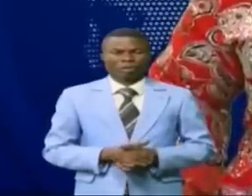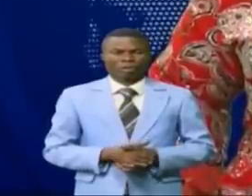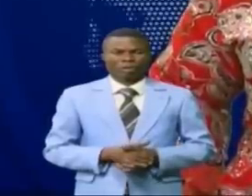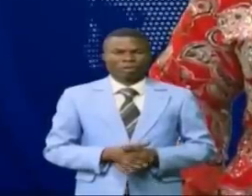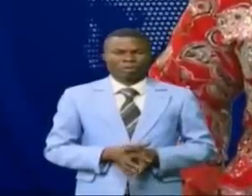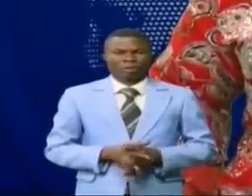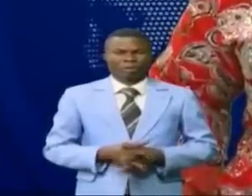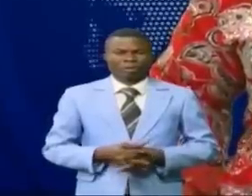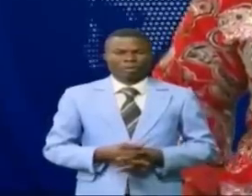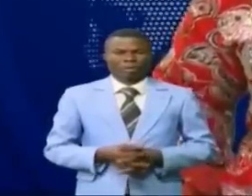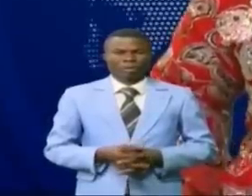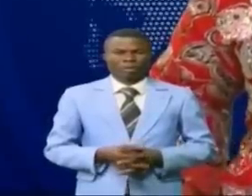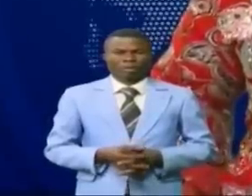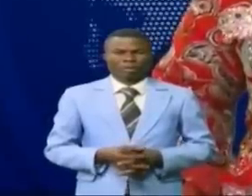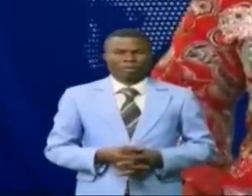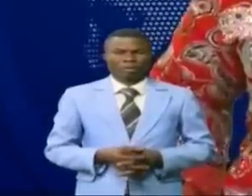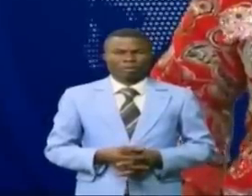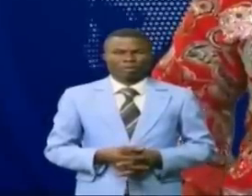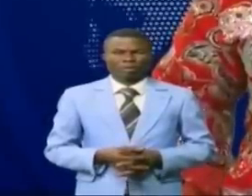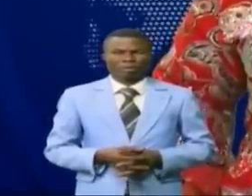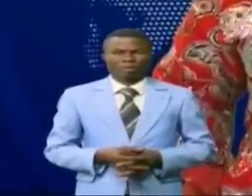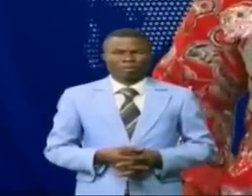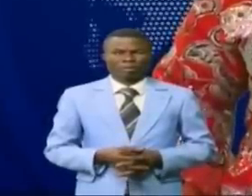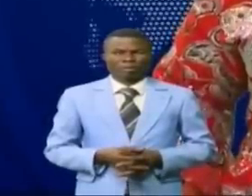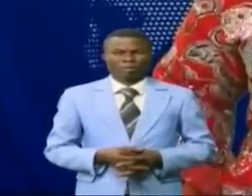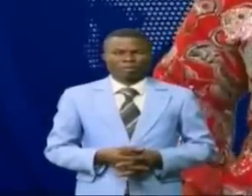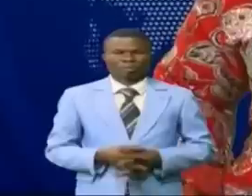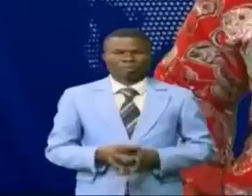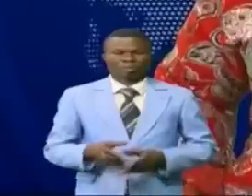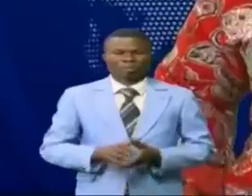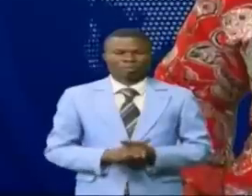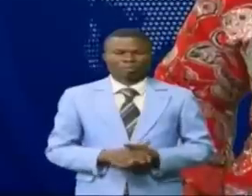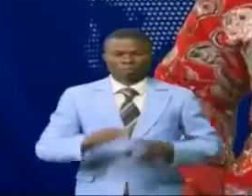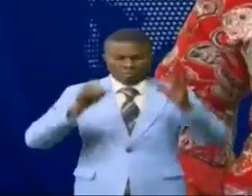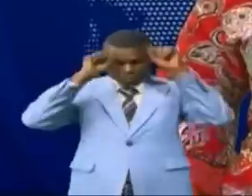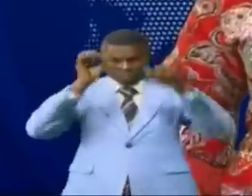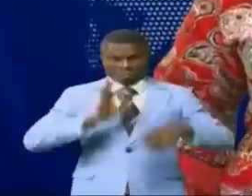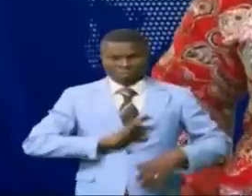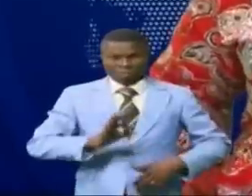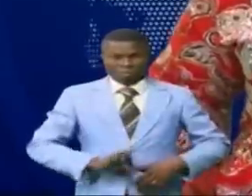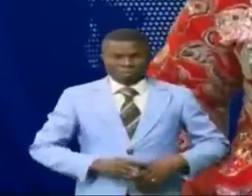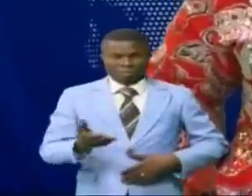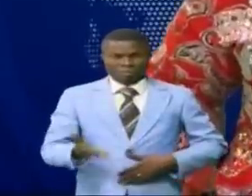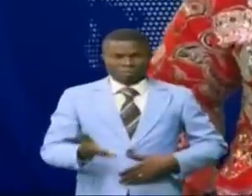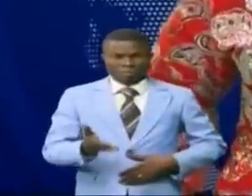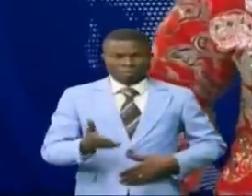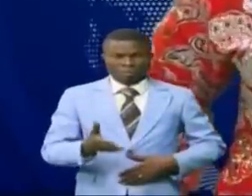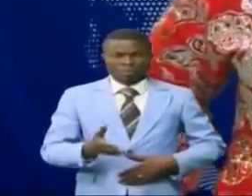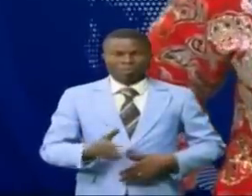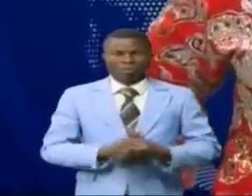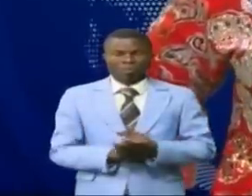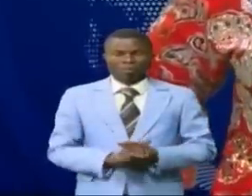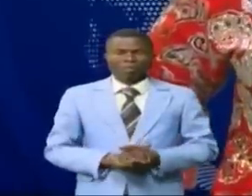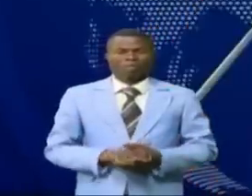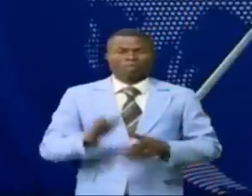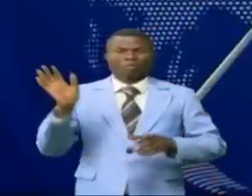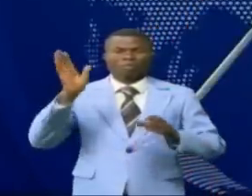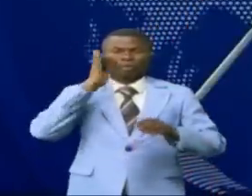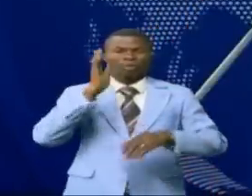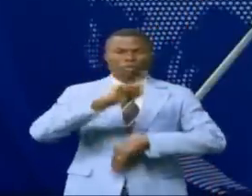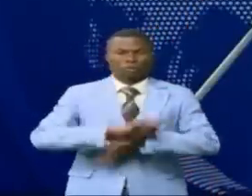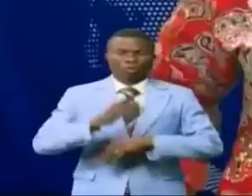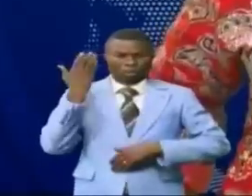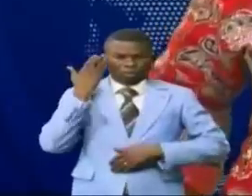Tata Raphaël entre la jeunesse congolaise et le chef de l'État, Félix Antoine Tshisekedi Tshilombo. M. William, bonsoir. Bonsoir